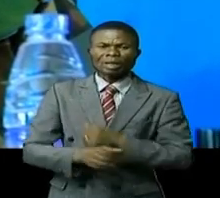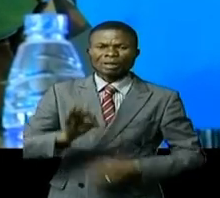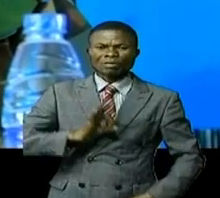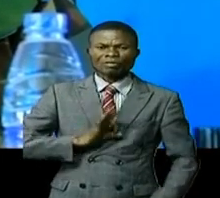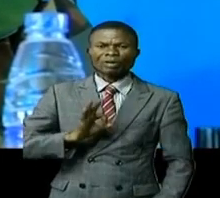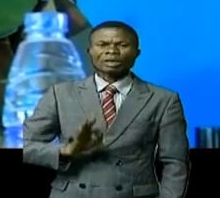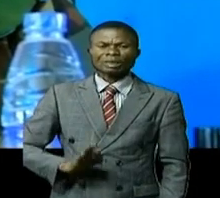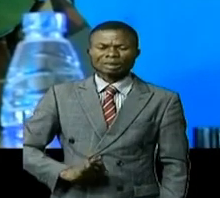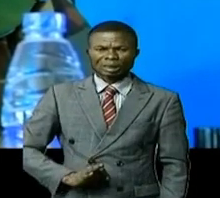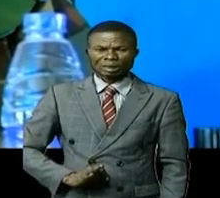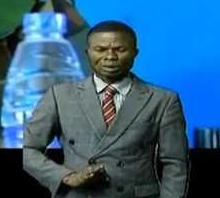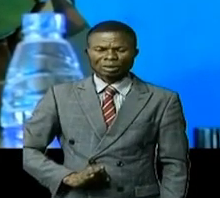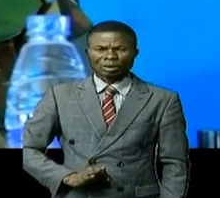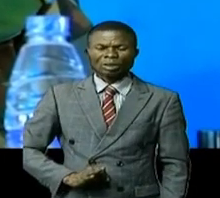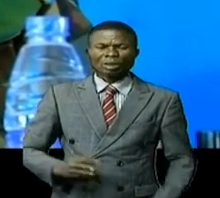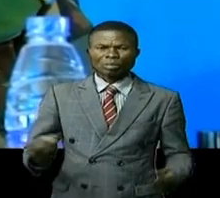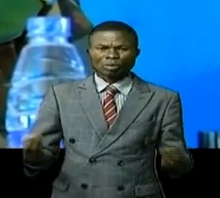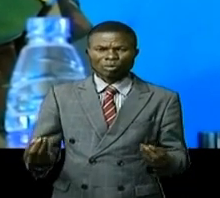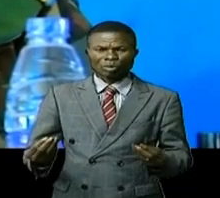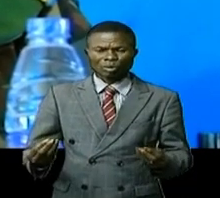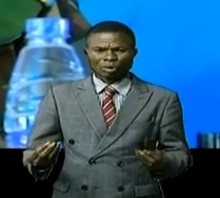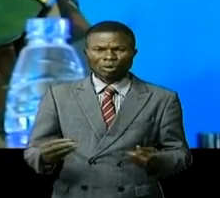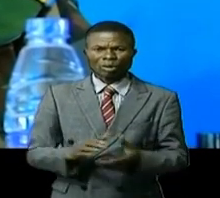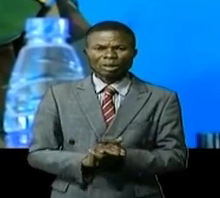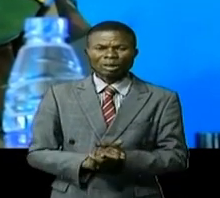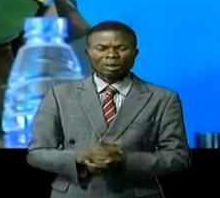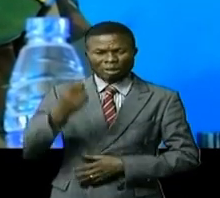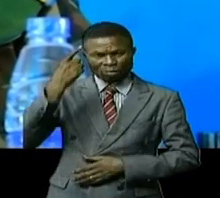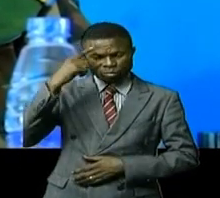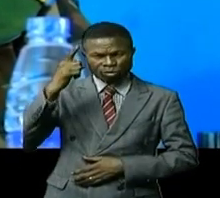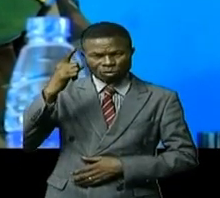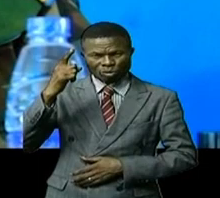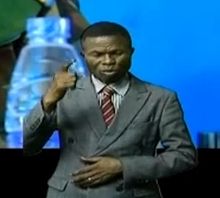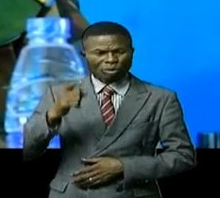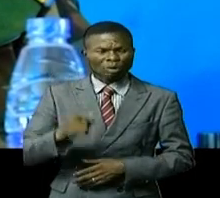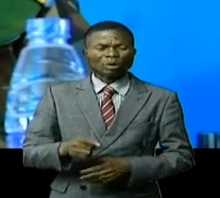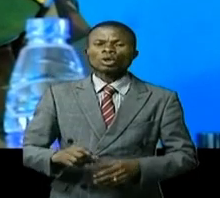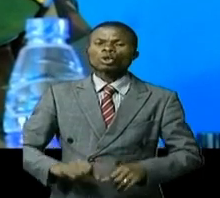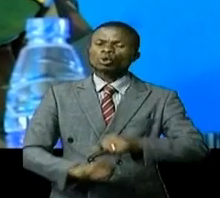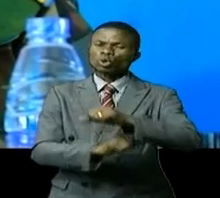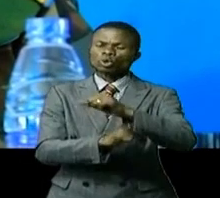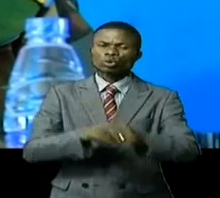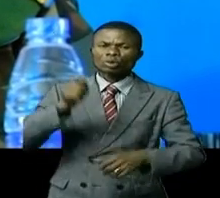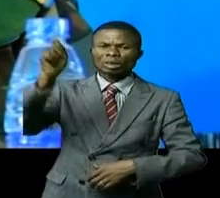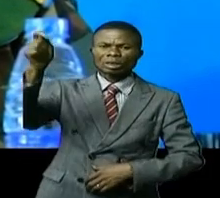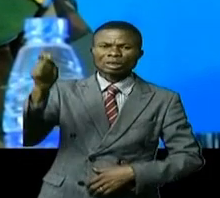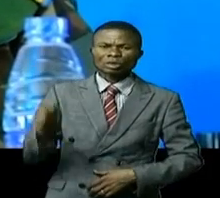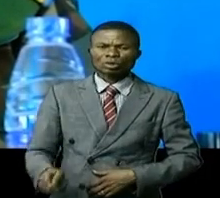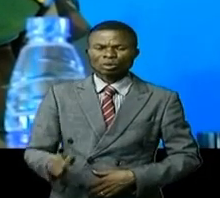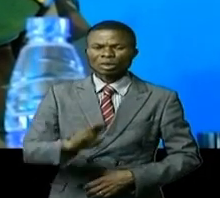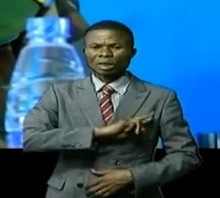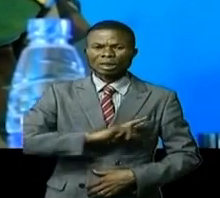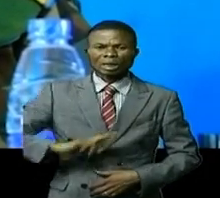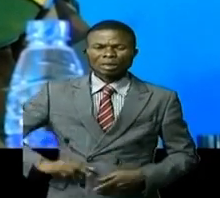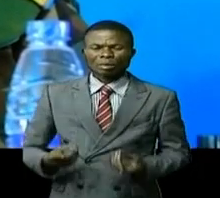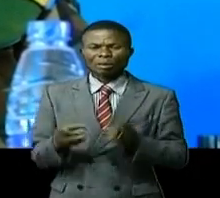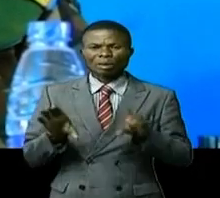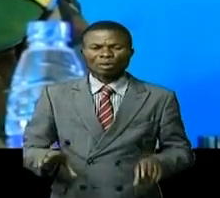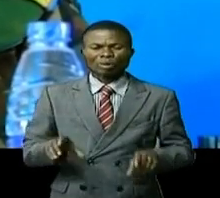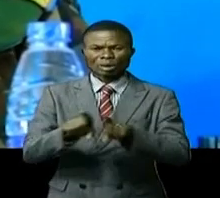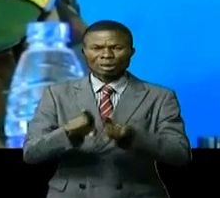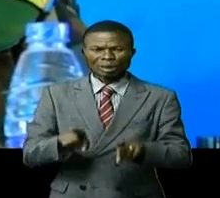Félix-Antoine Tshisekedi Tshilombo, commandant suprême des forces armées de la République démocratique du Congo et